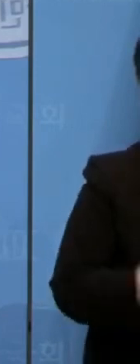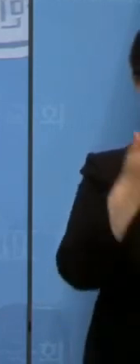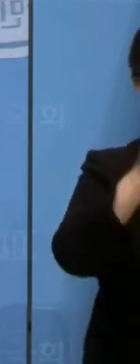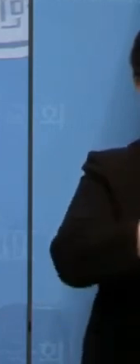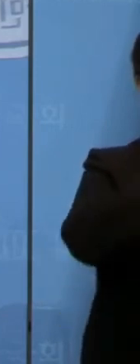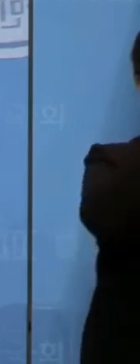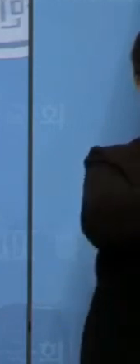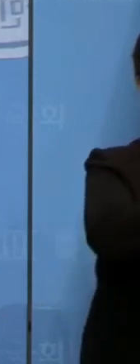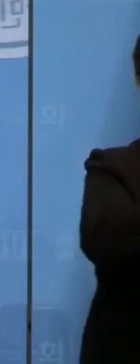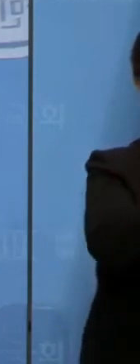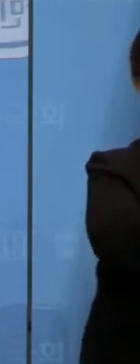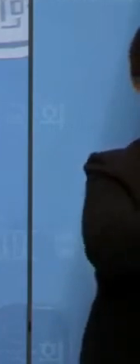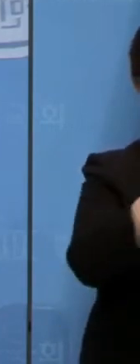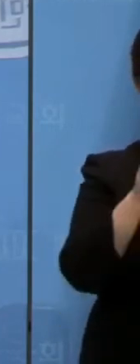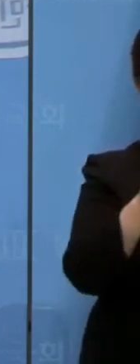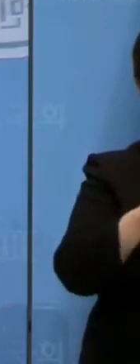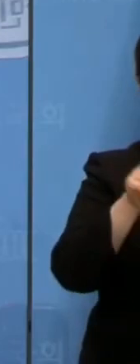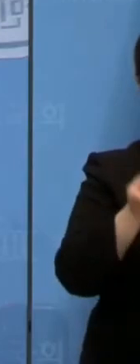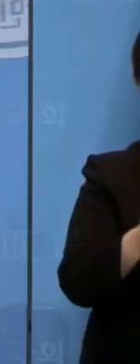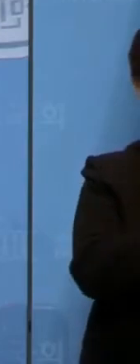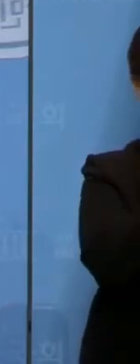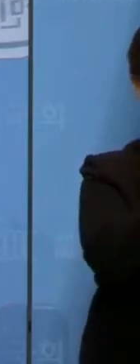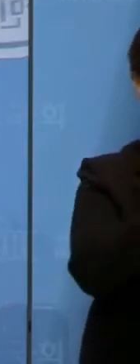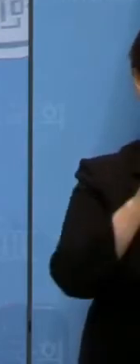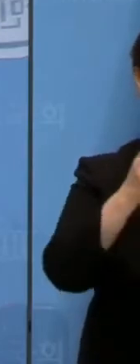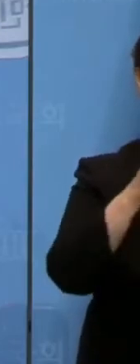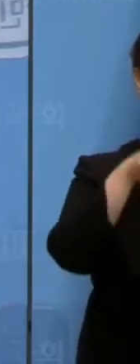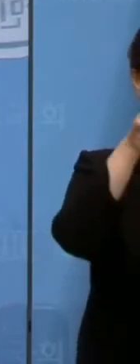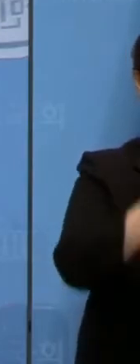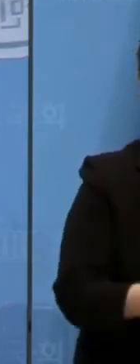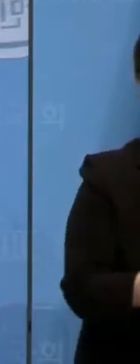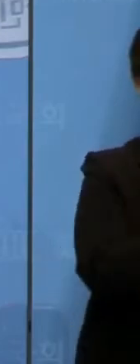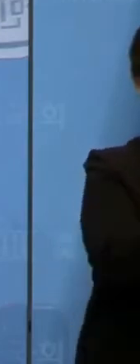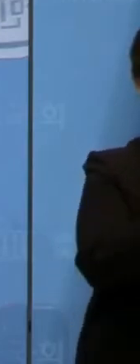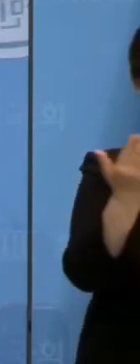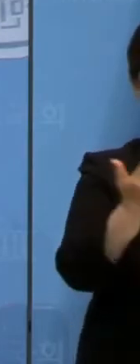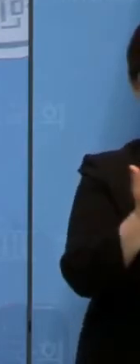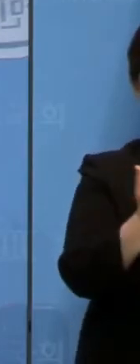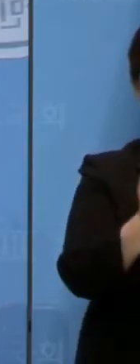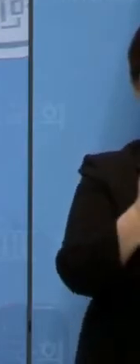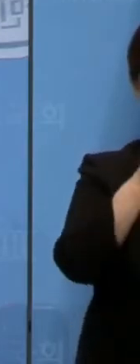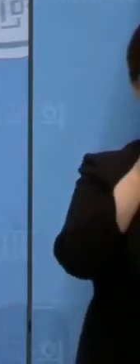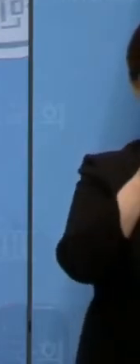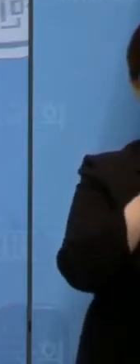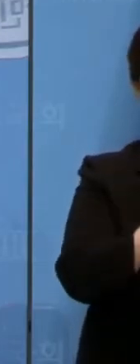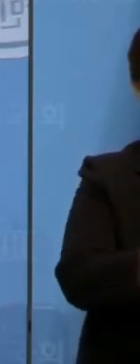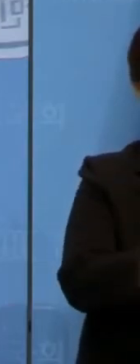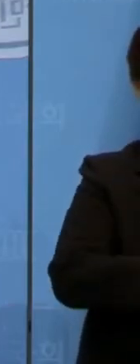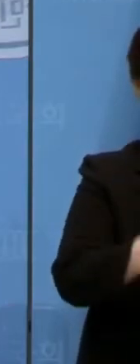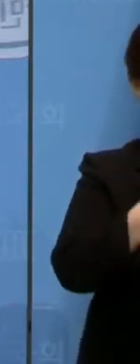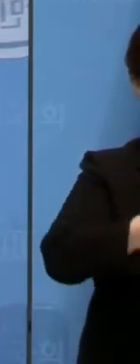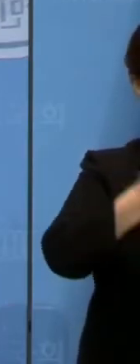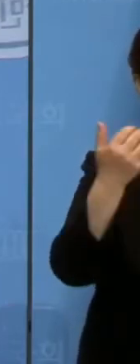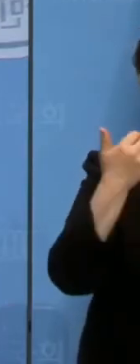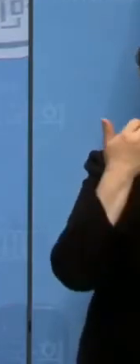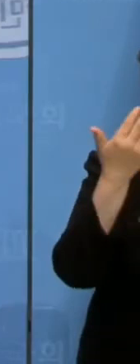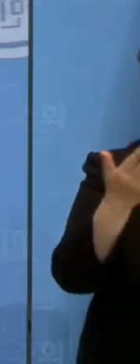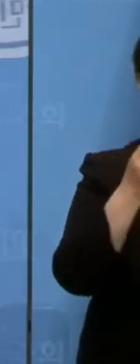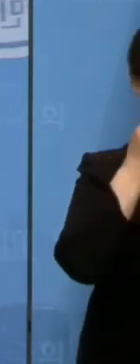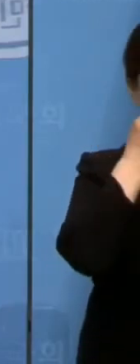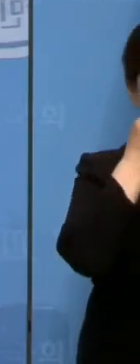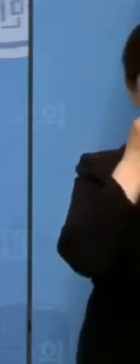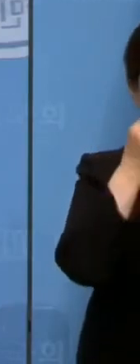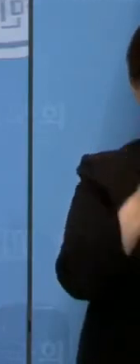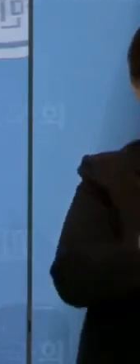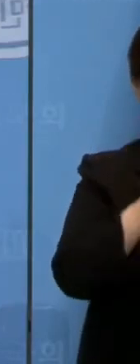그러나 선거와 관계없이 지금 미얀마에서 일어나고 있는 일에 더 이상 방관할 수